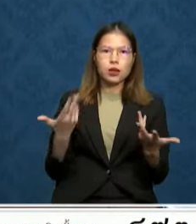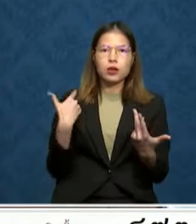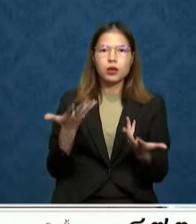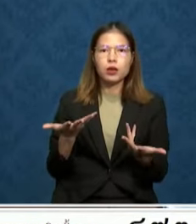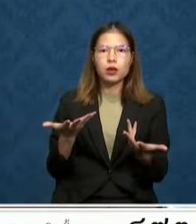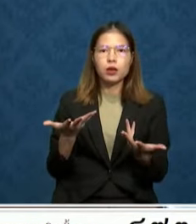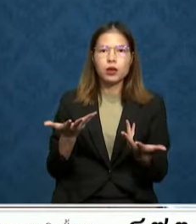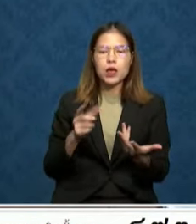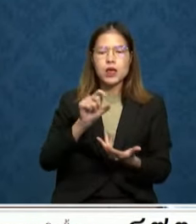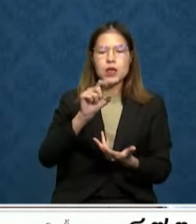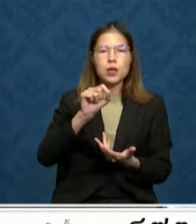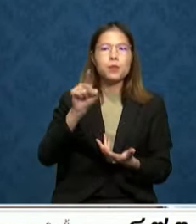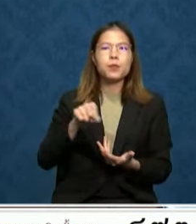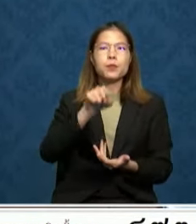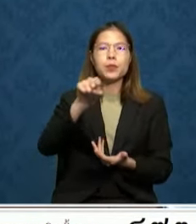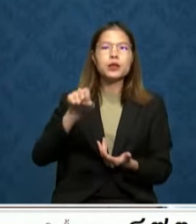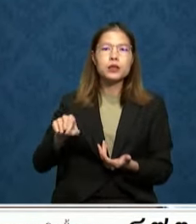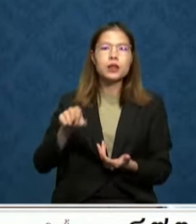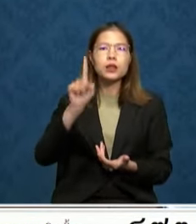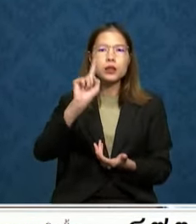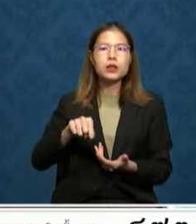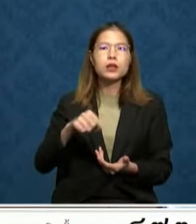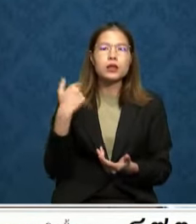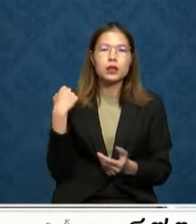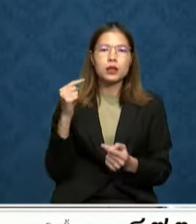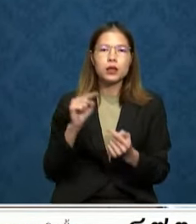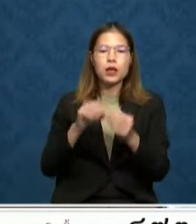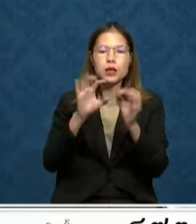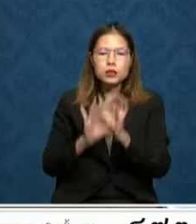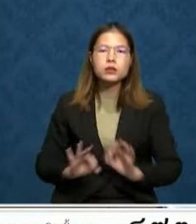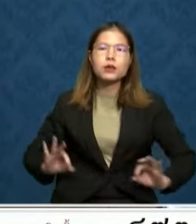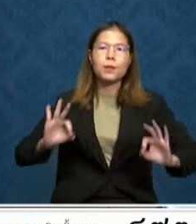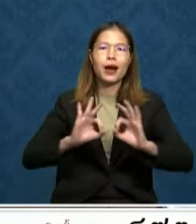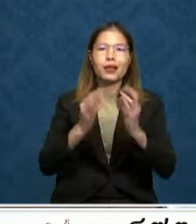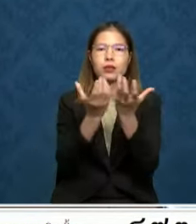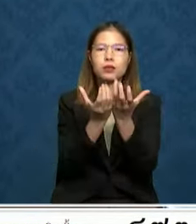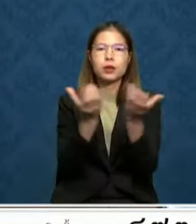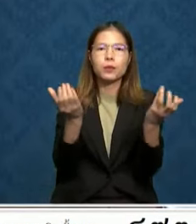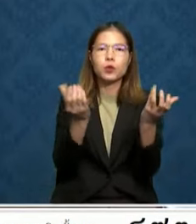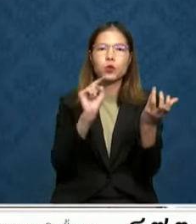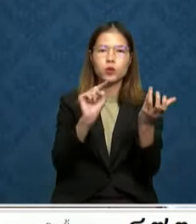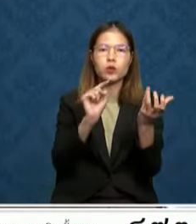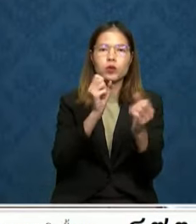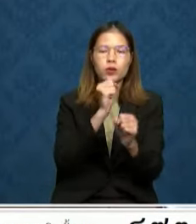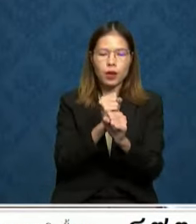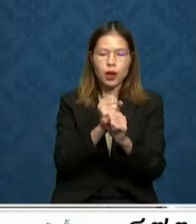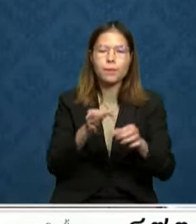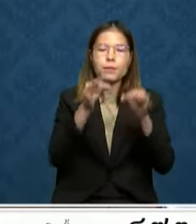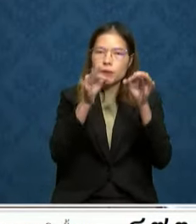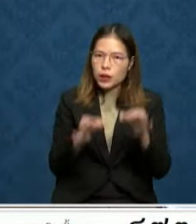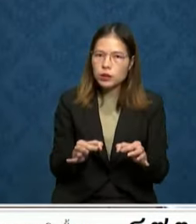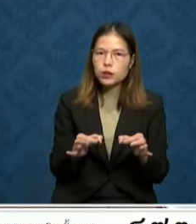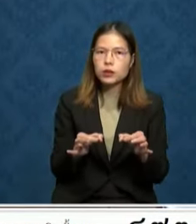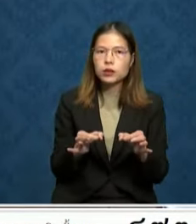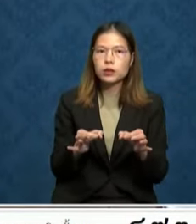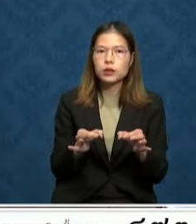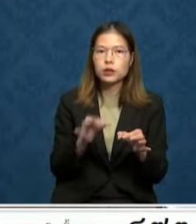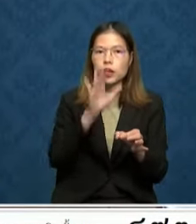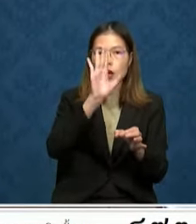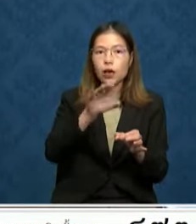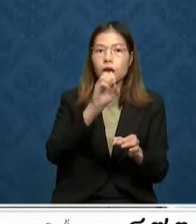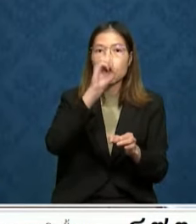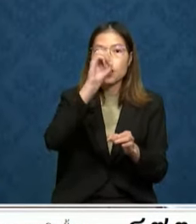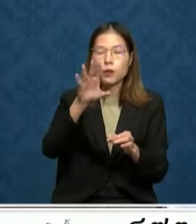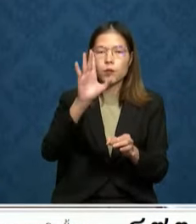ู้มาใช้สท์ไม่ตามกวา 20%นี่เป็เรื่องใหญ่ของประเทศเรื่ท hungaráนูนเรื่องการทำมาชรรมตที่เกยข Upon aเพื่อทั้งจะ